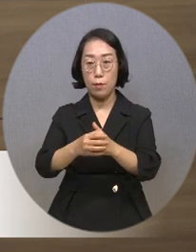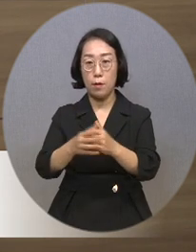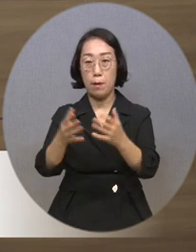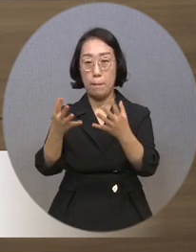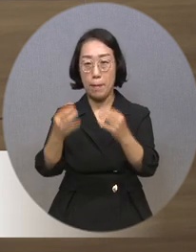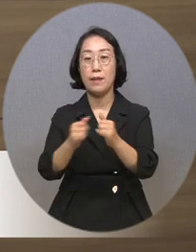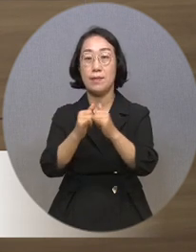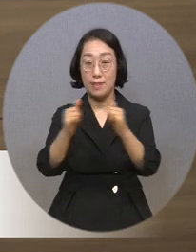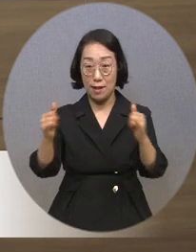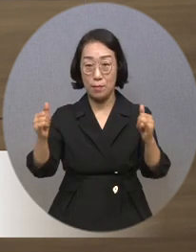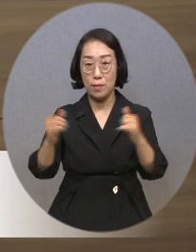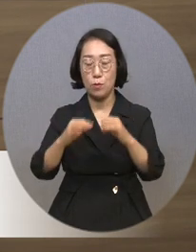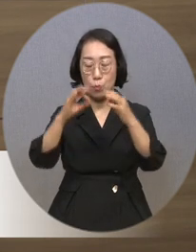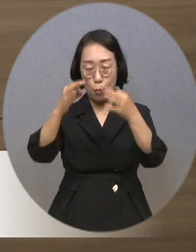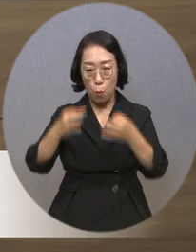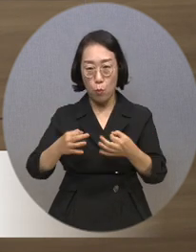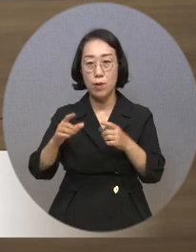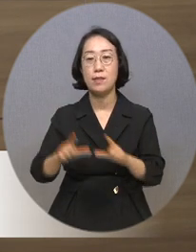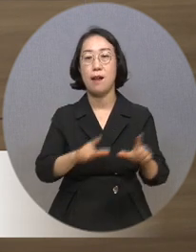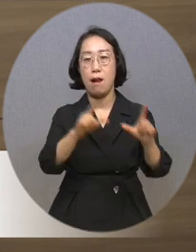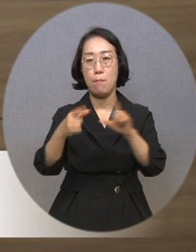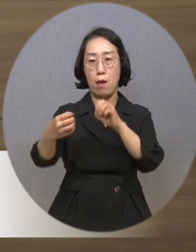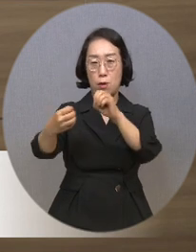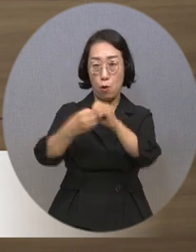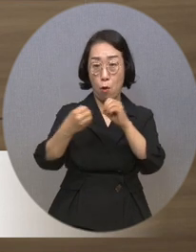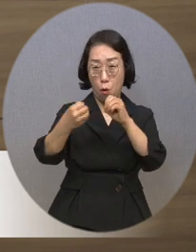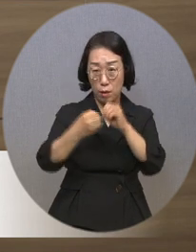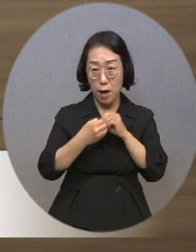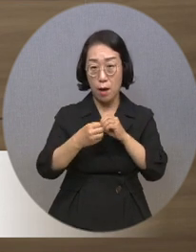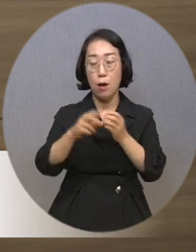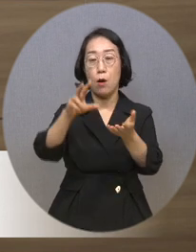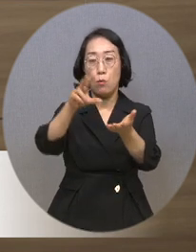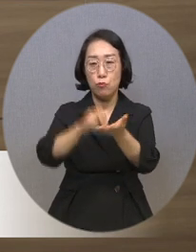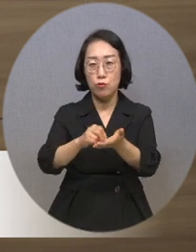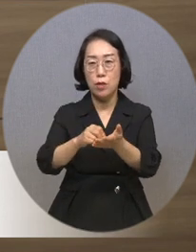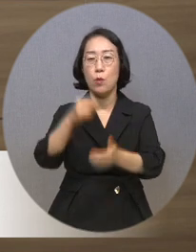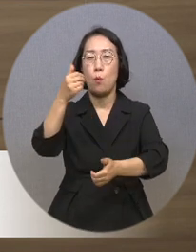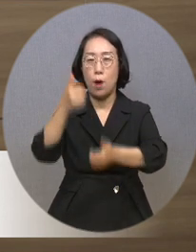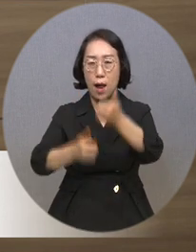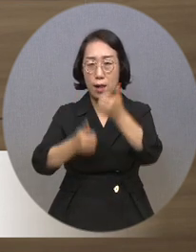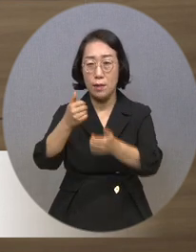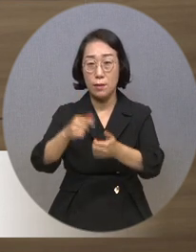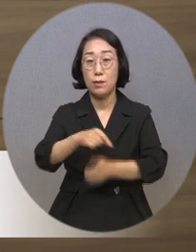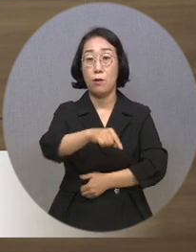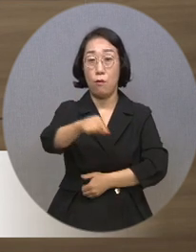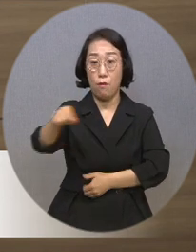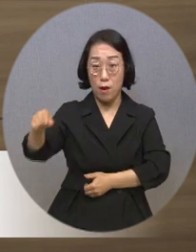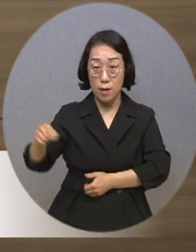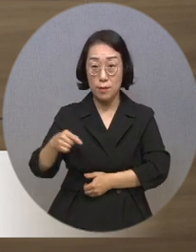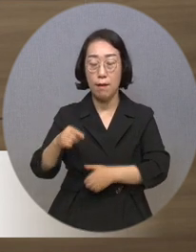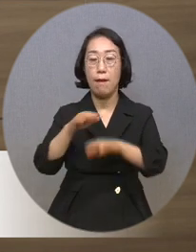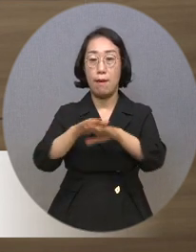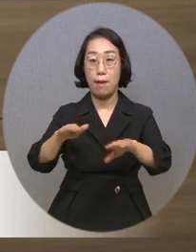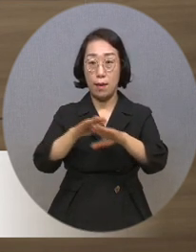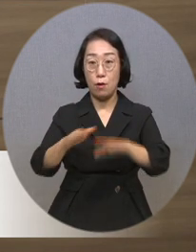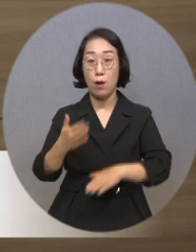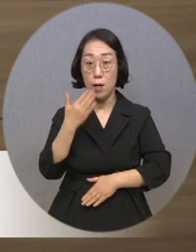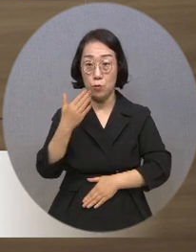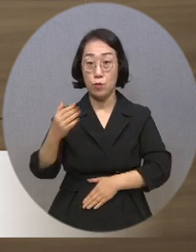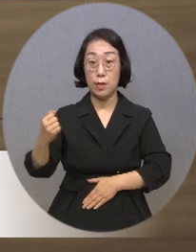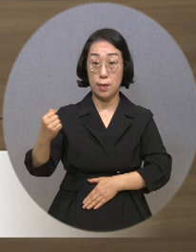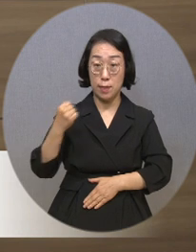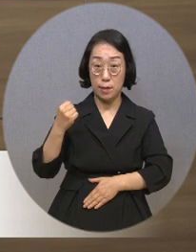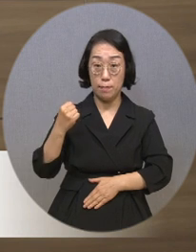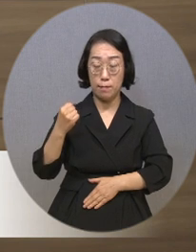시민들이 우리의 삶에 직접적으로 영향을 미치는 많은 갈등들을 스스로 해결하는